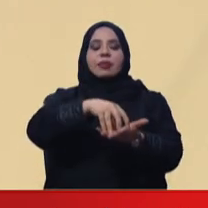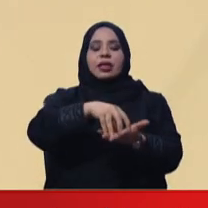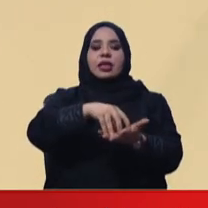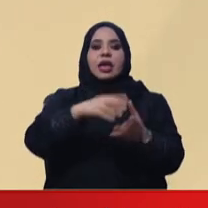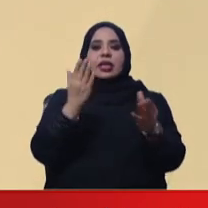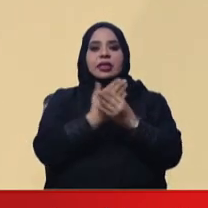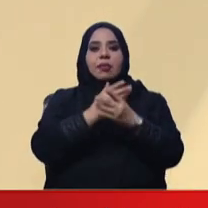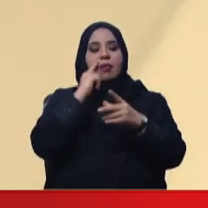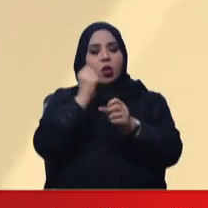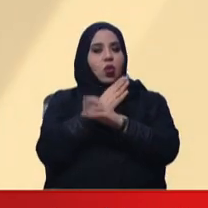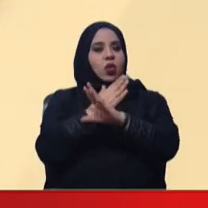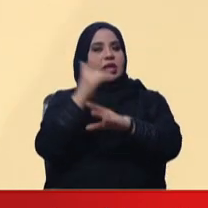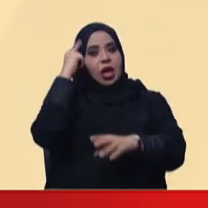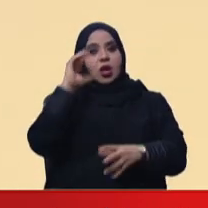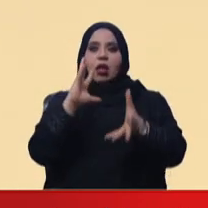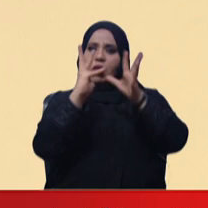صعيد الحريات